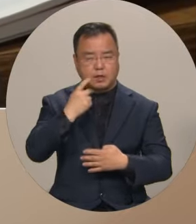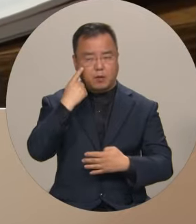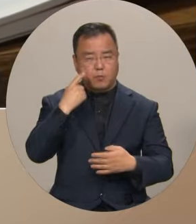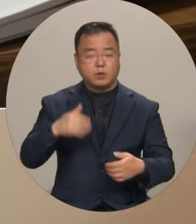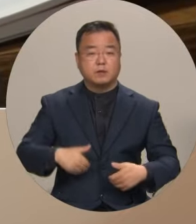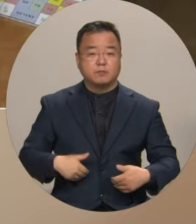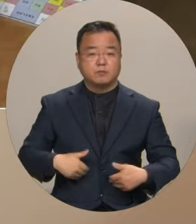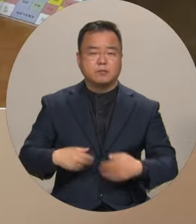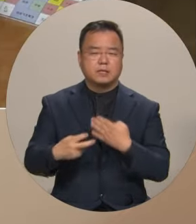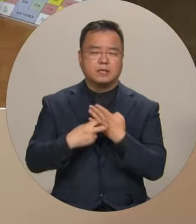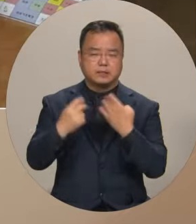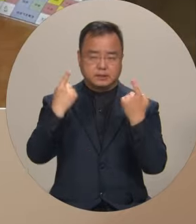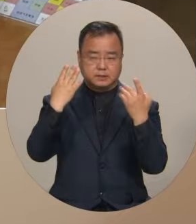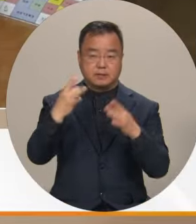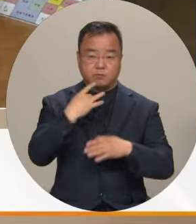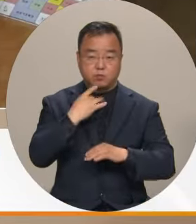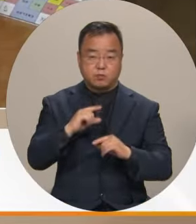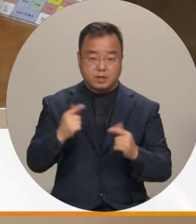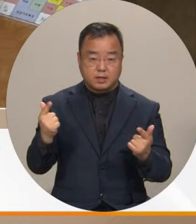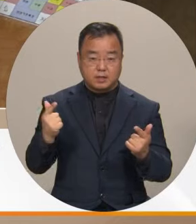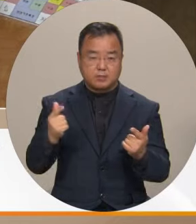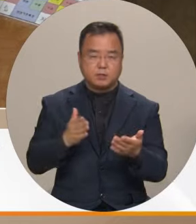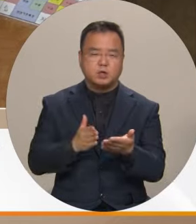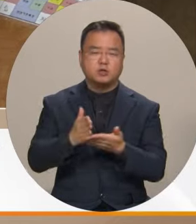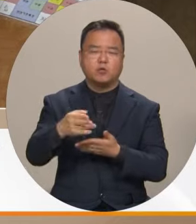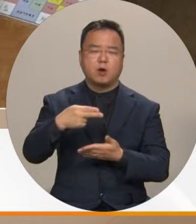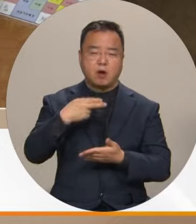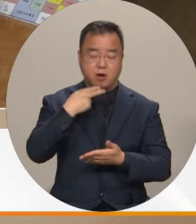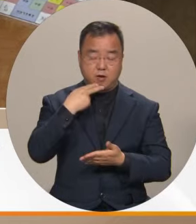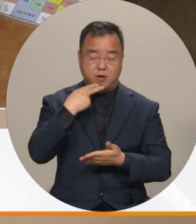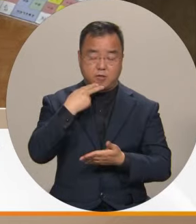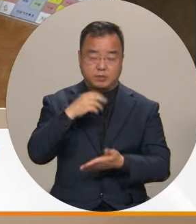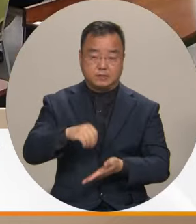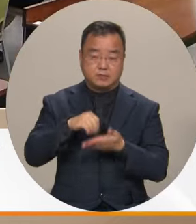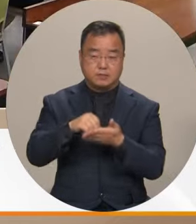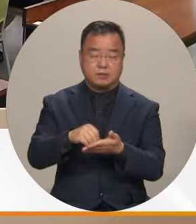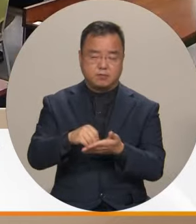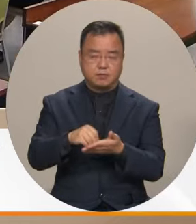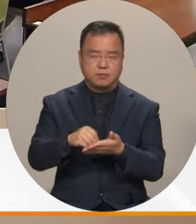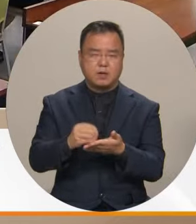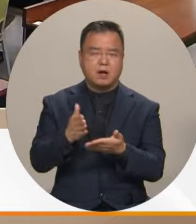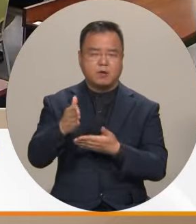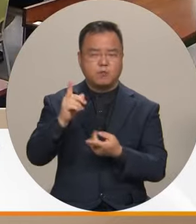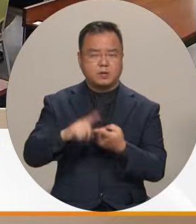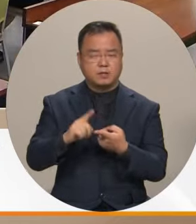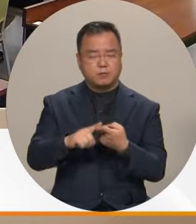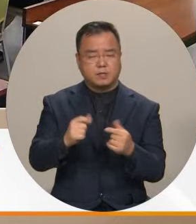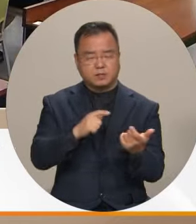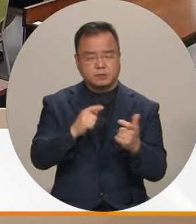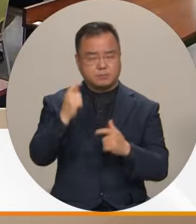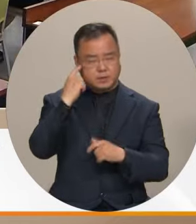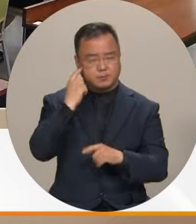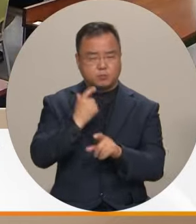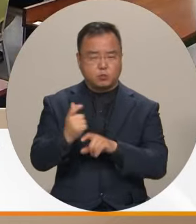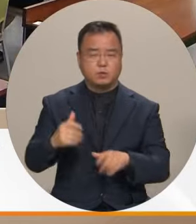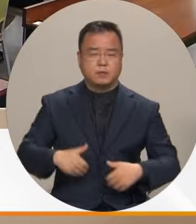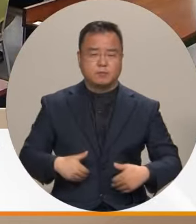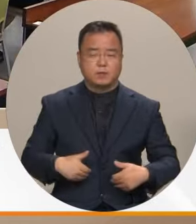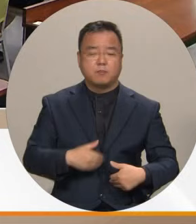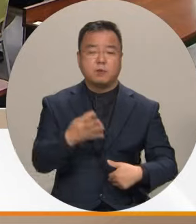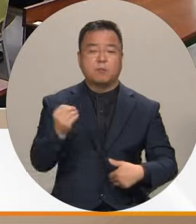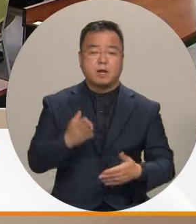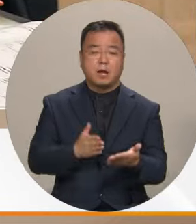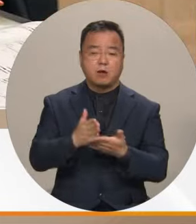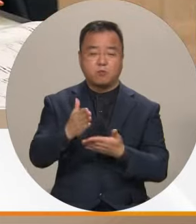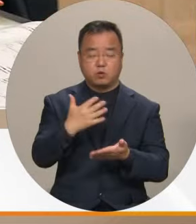중언 규모 뿐만이 아니라 무전공 학과에 대해서도 좀 신경을 써야 하는데요이 전문가들은 일부 학과 정원을 줄이고 또 무전공